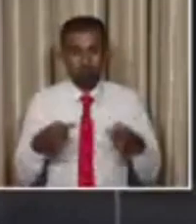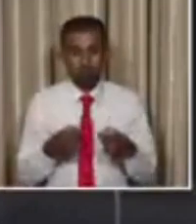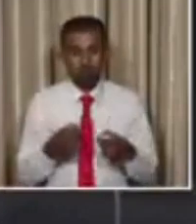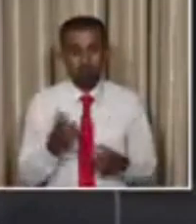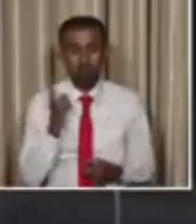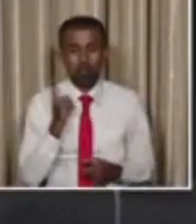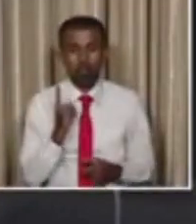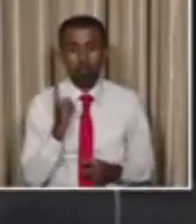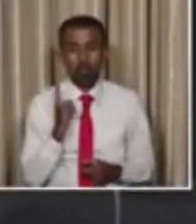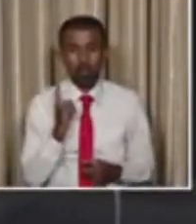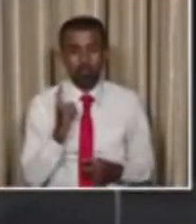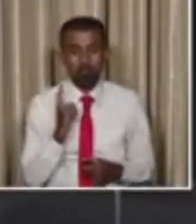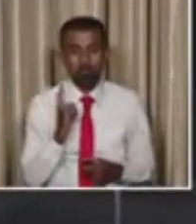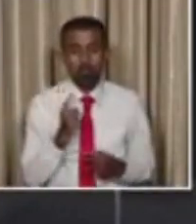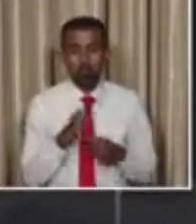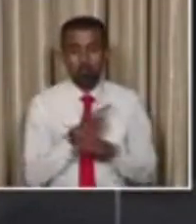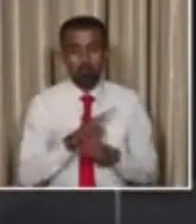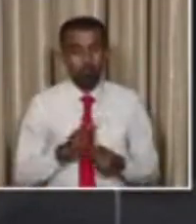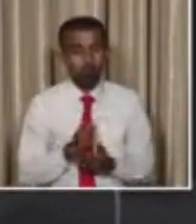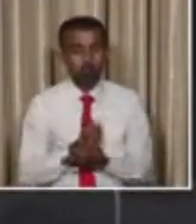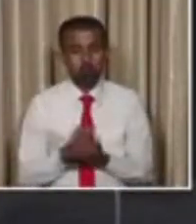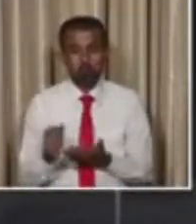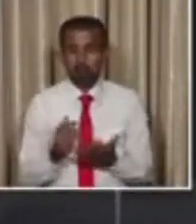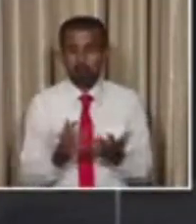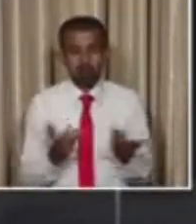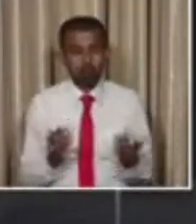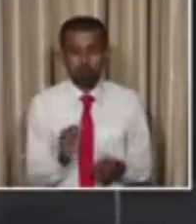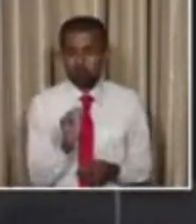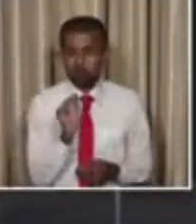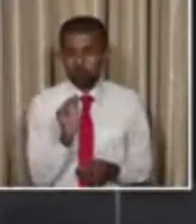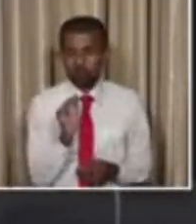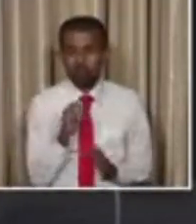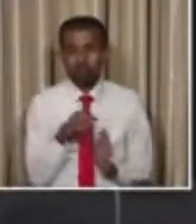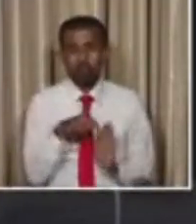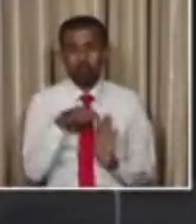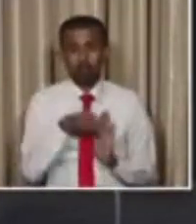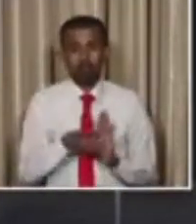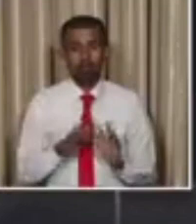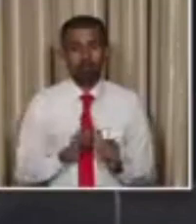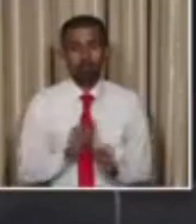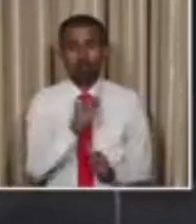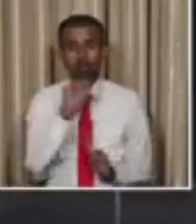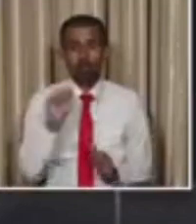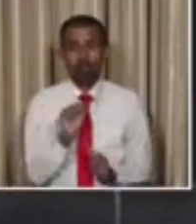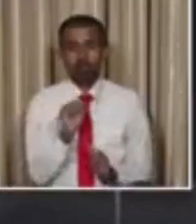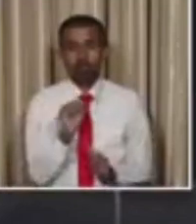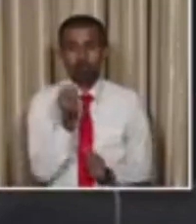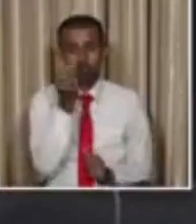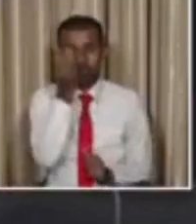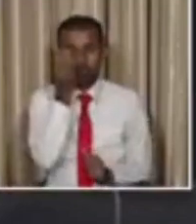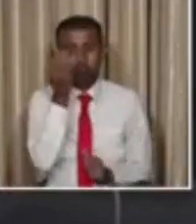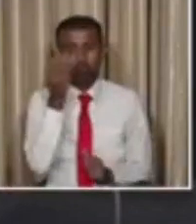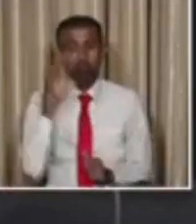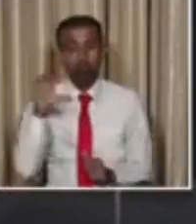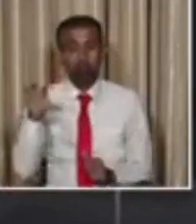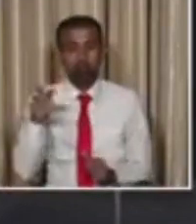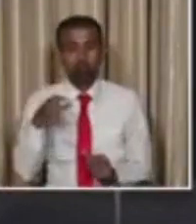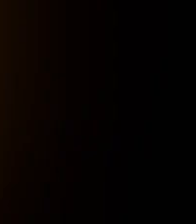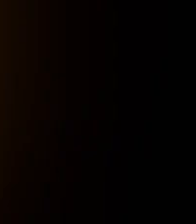ආරක්ෂක හමුදාය ත්‍රස්තවාදය පරාජය කරේ නැත්තම් දකුණු ආසියාවේ නිර්මාණය වෙන ඊශ්‍රායලයේ තමයි දෙමළ